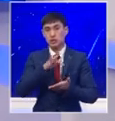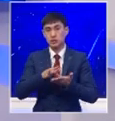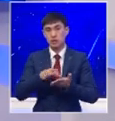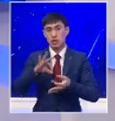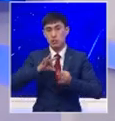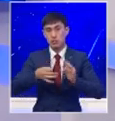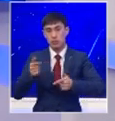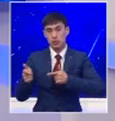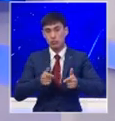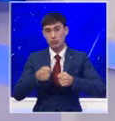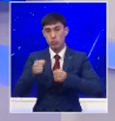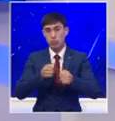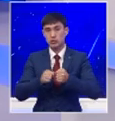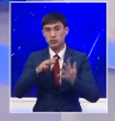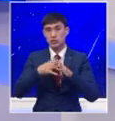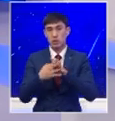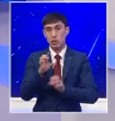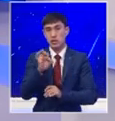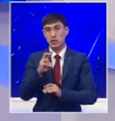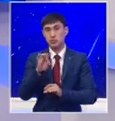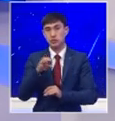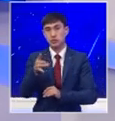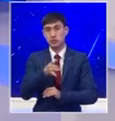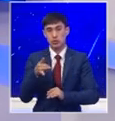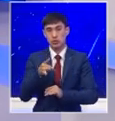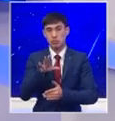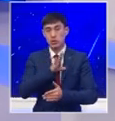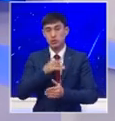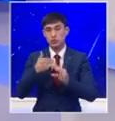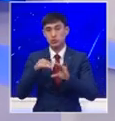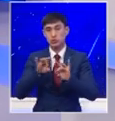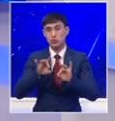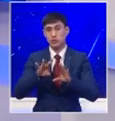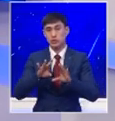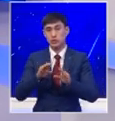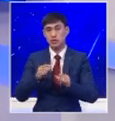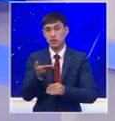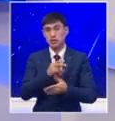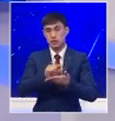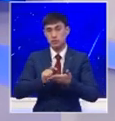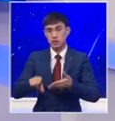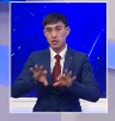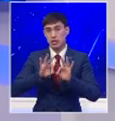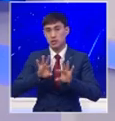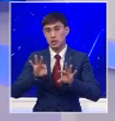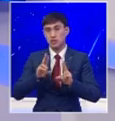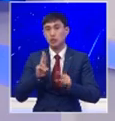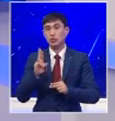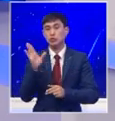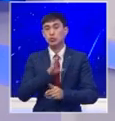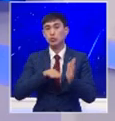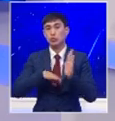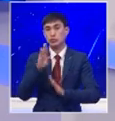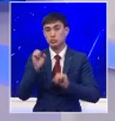центре олимпийской подготовки по боксу в селе Байтерек Енбекши-Казахского района побывала съемочная группа телеканала. Наш корреспондент расскажет, кто же